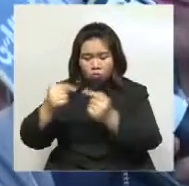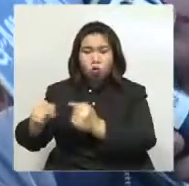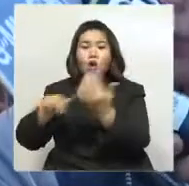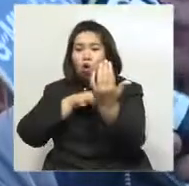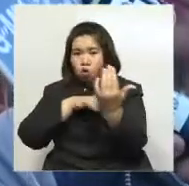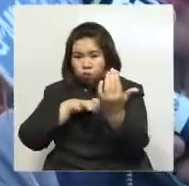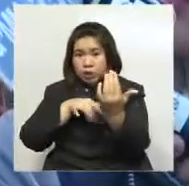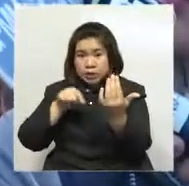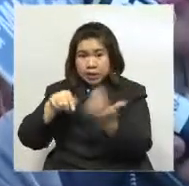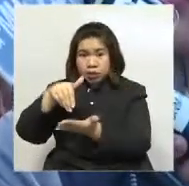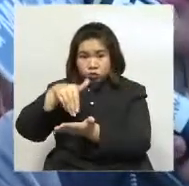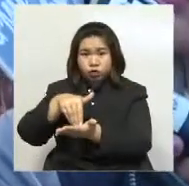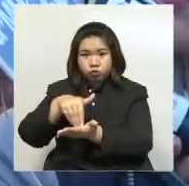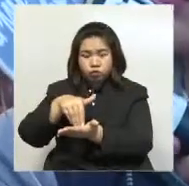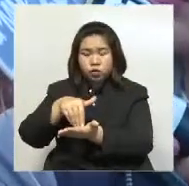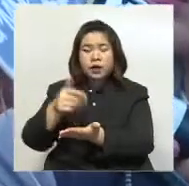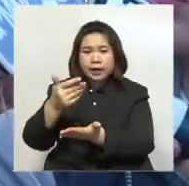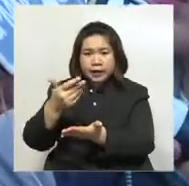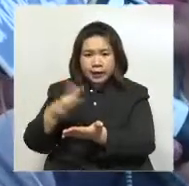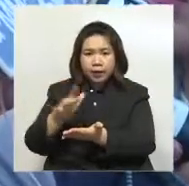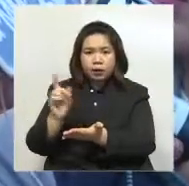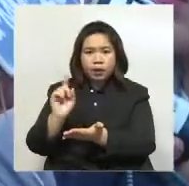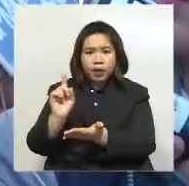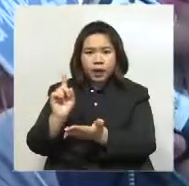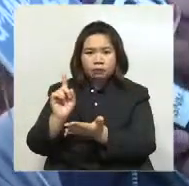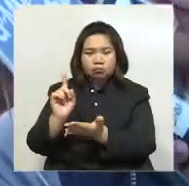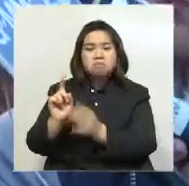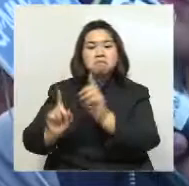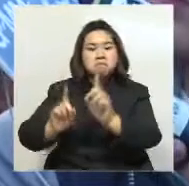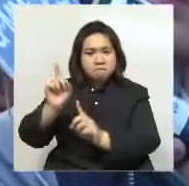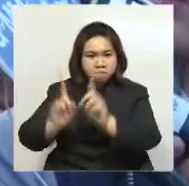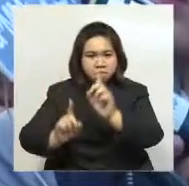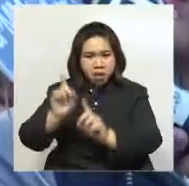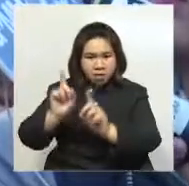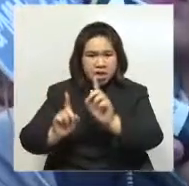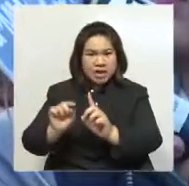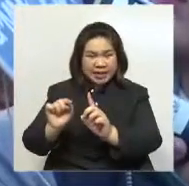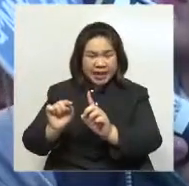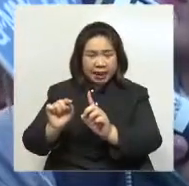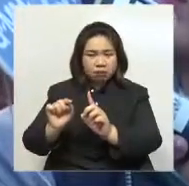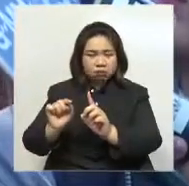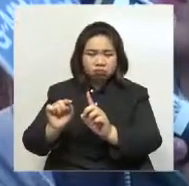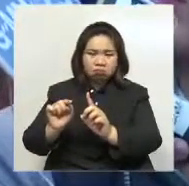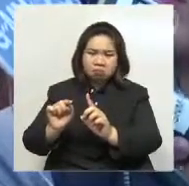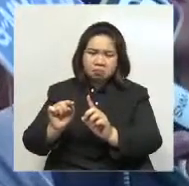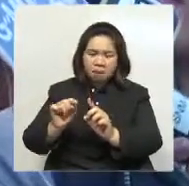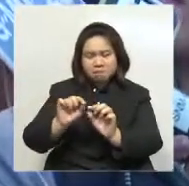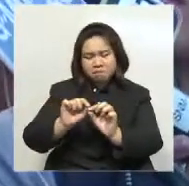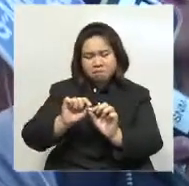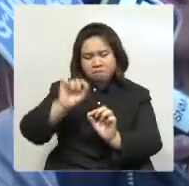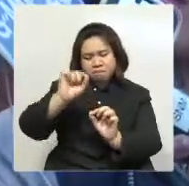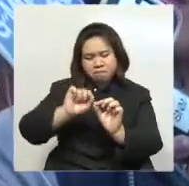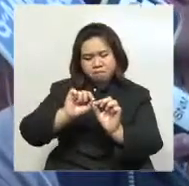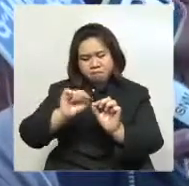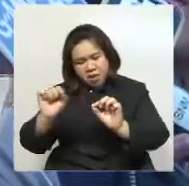อร์โปรแกรมนะฮะแล้วก็เราก็จะทำการตรวจวัดผ่านคอมพิวเตอร์เนี่ยครับว่ามีความสุดเอียง